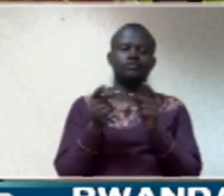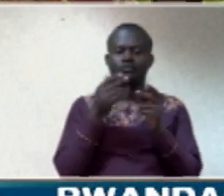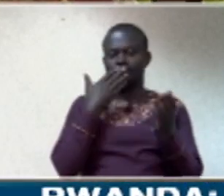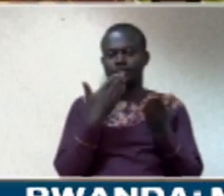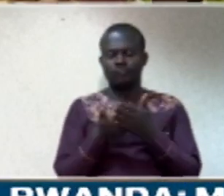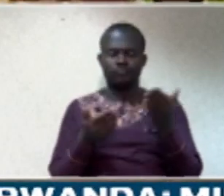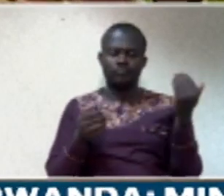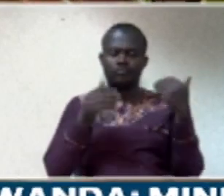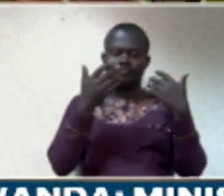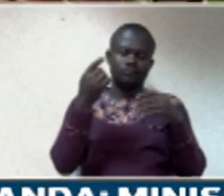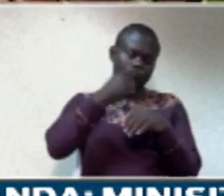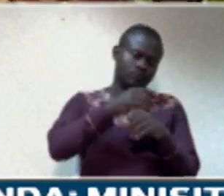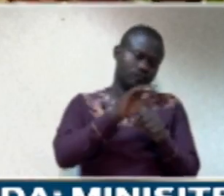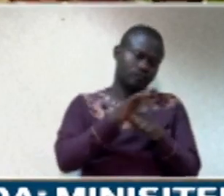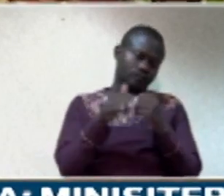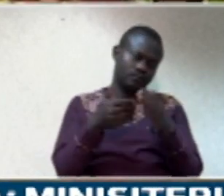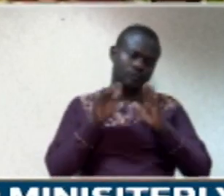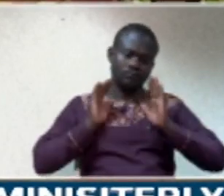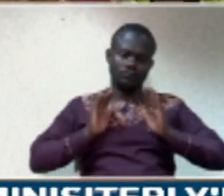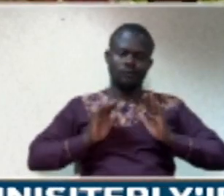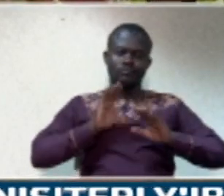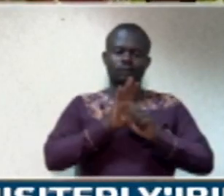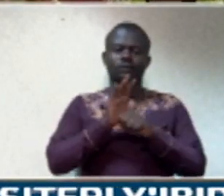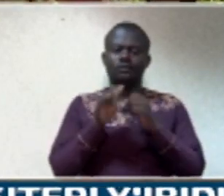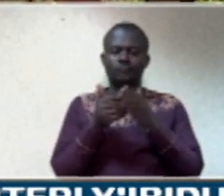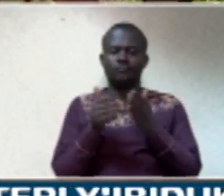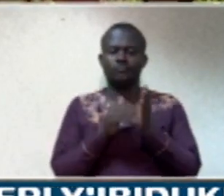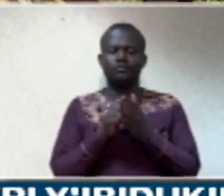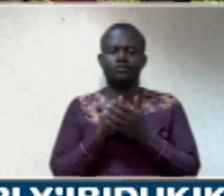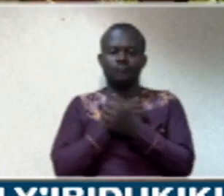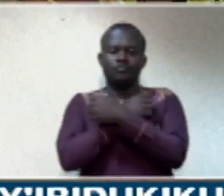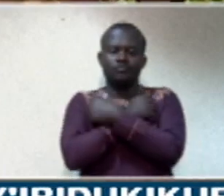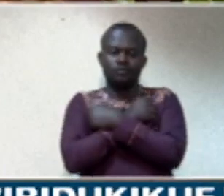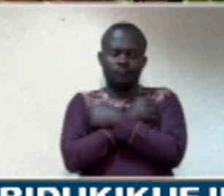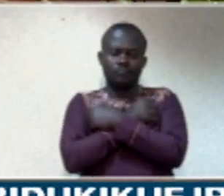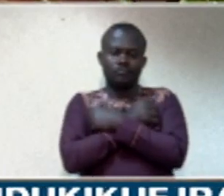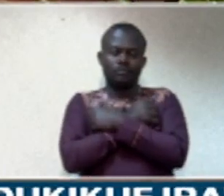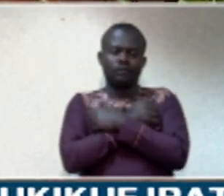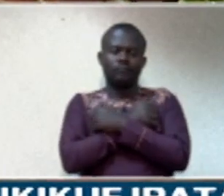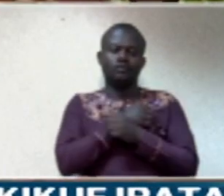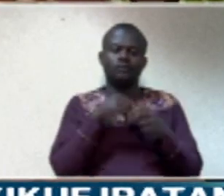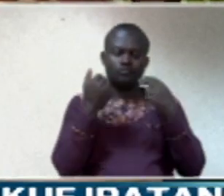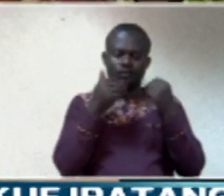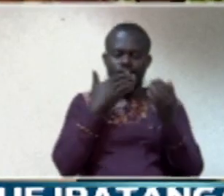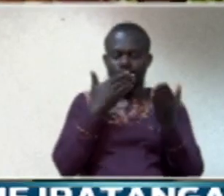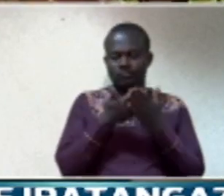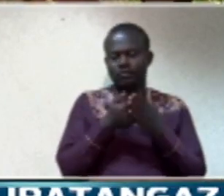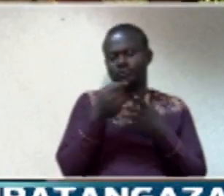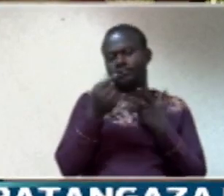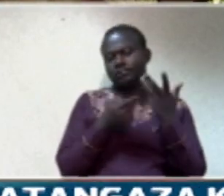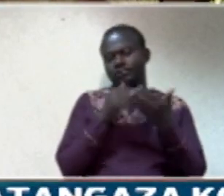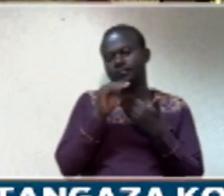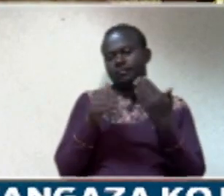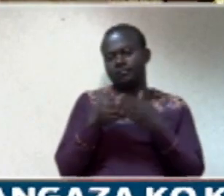heza mpamaze iminsi na hano hatekanye cyane ndakunda cyane hari hoteli nziza ibintu